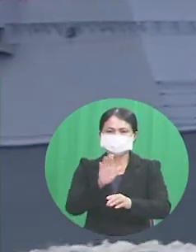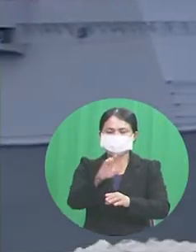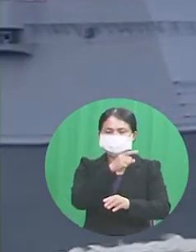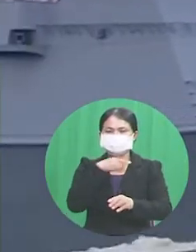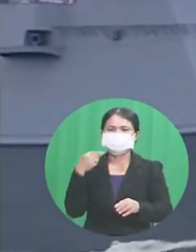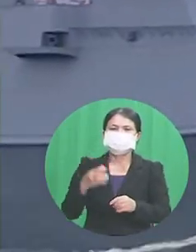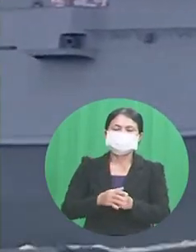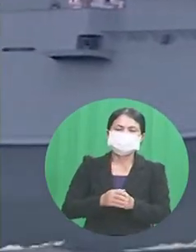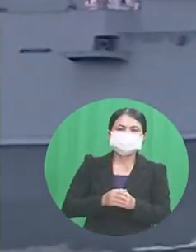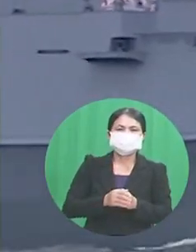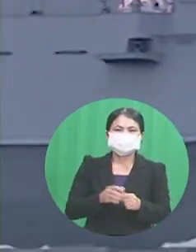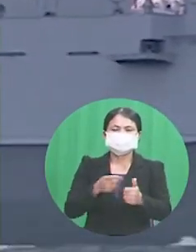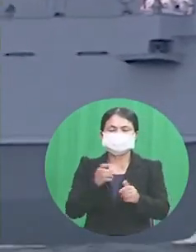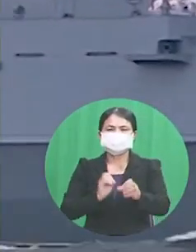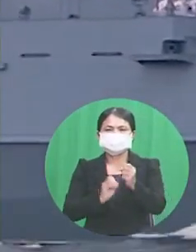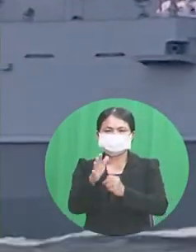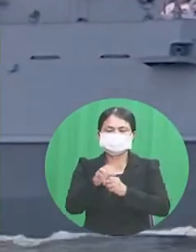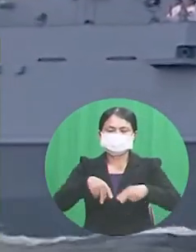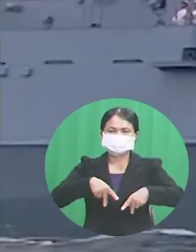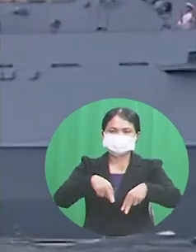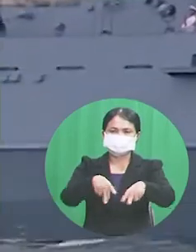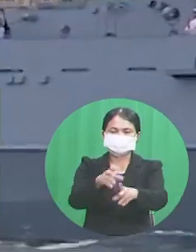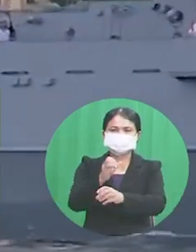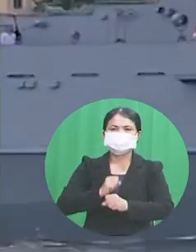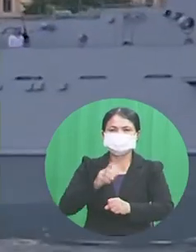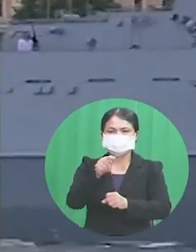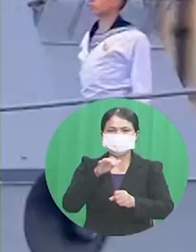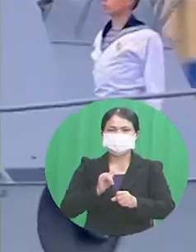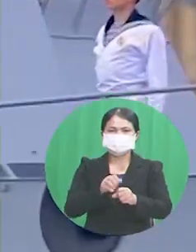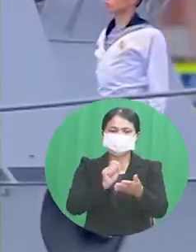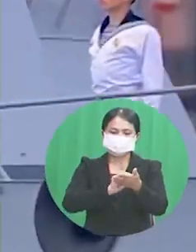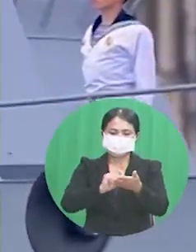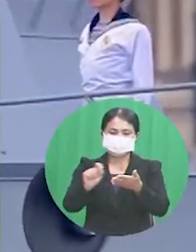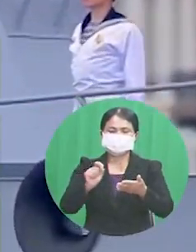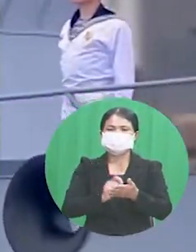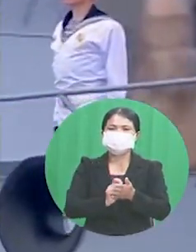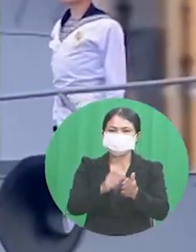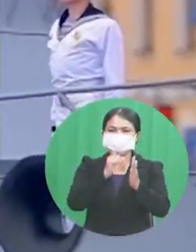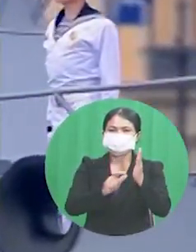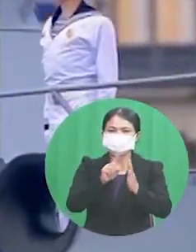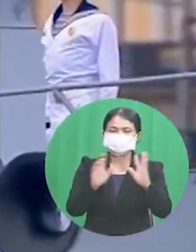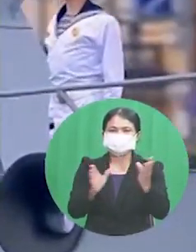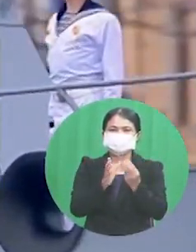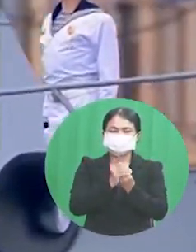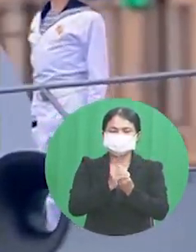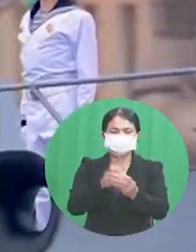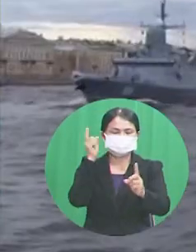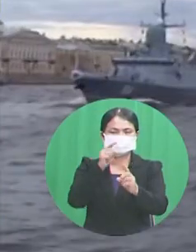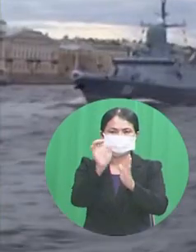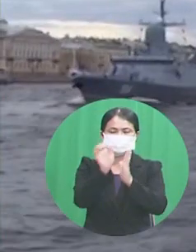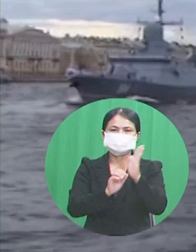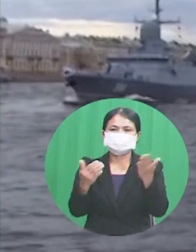ស្ស៊ីមុនពេលចាប់ផ្ដើមក្បួនព្យុហយាត្រាលោកពូទីនក៏បានចុះហត្ថលេខាលើក្រឹត្យមួយចំនួនដែរស្ដីពីគោលការណ៍ច្បា